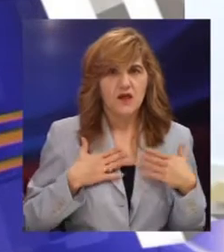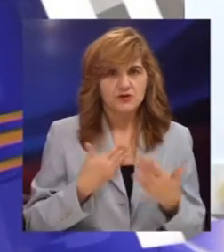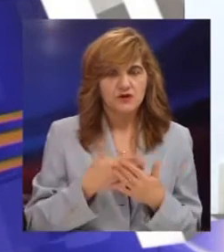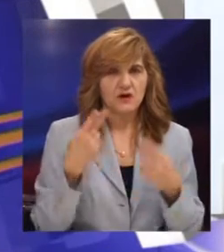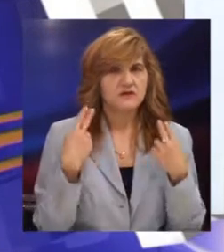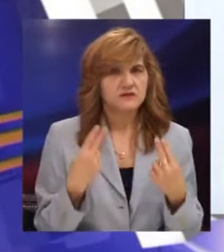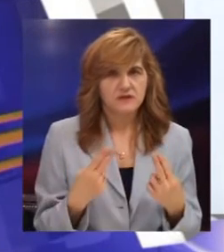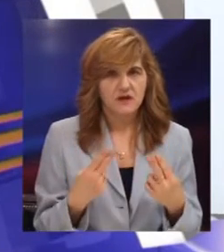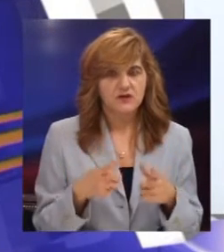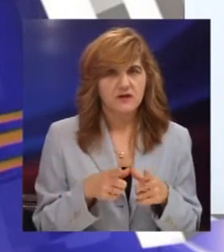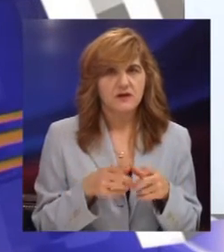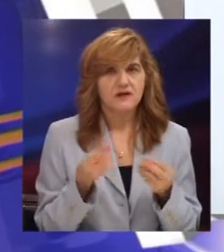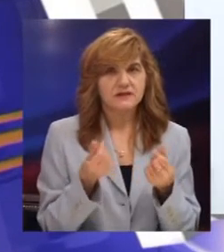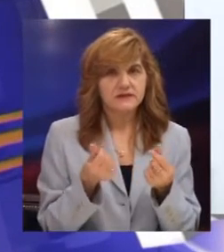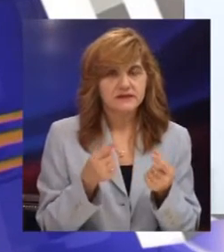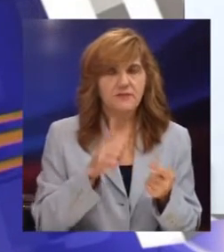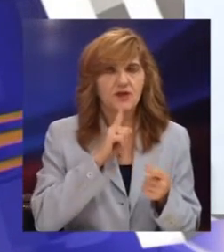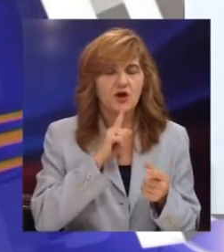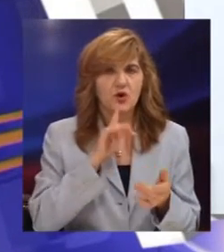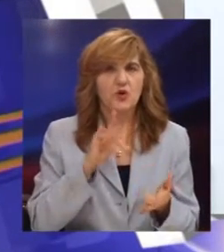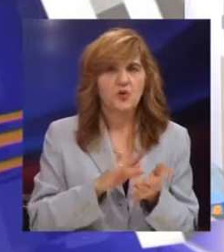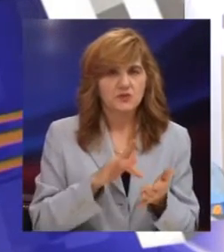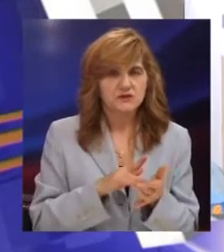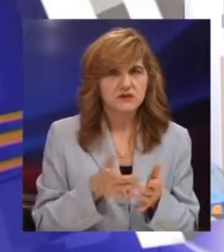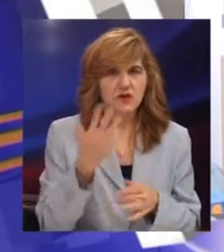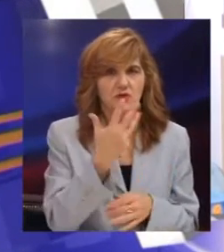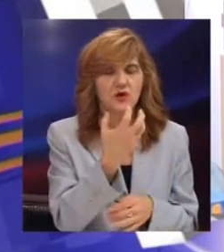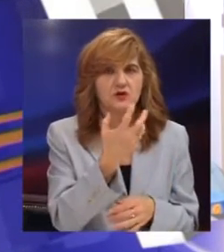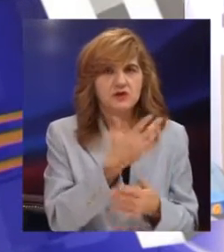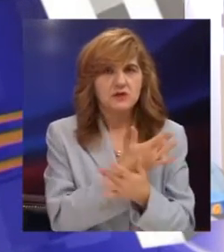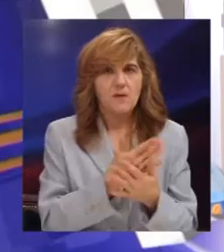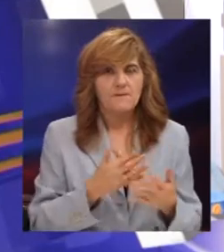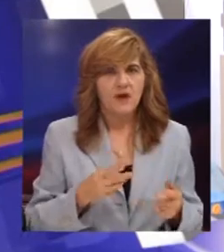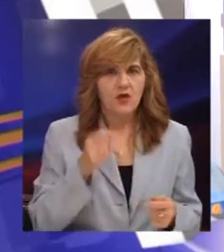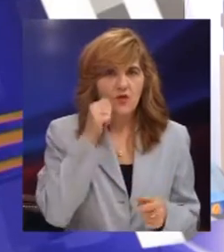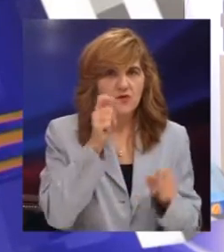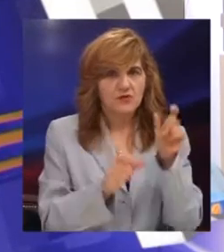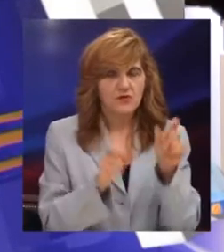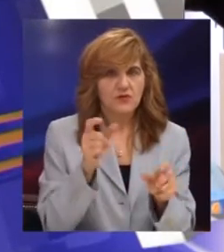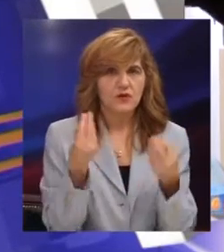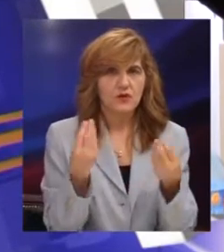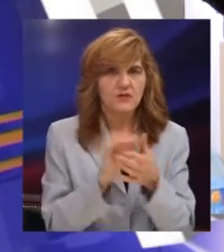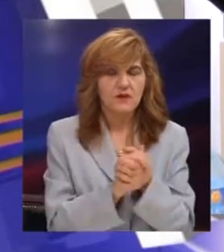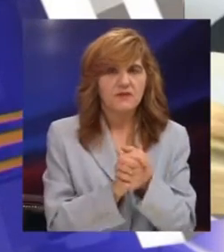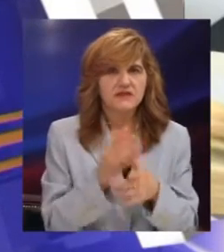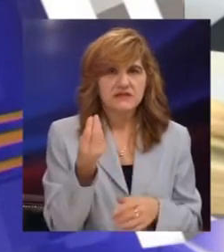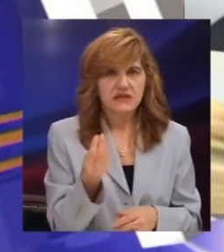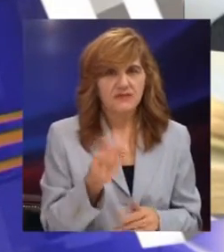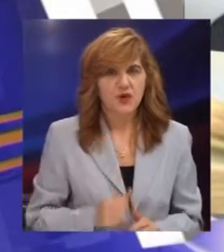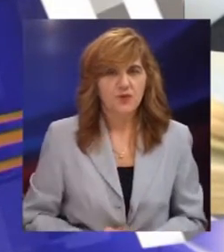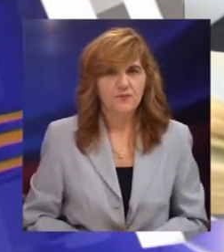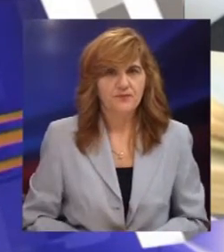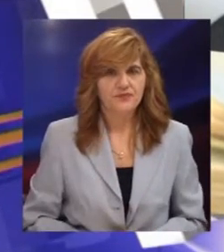grad izuzetno značajna i da je zemlja koja je u centru tržišta od 400 miliona stanovnika idealan partner za